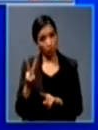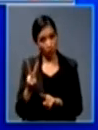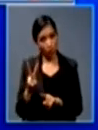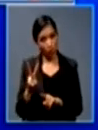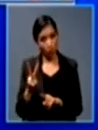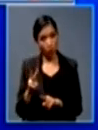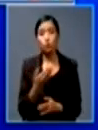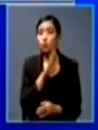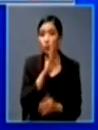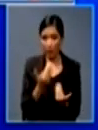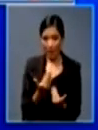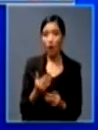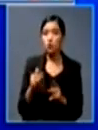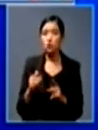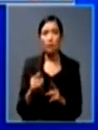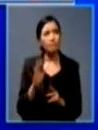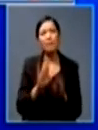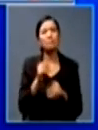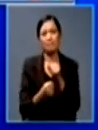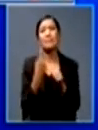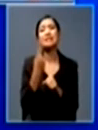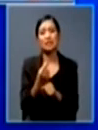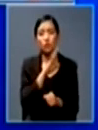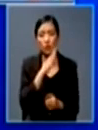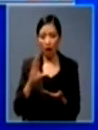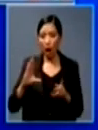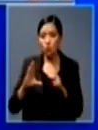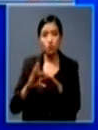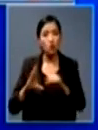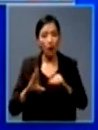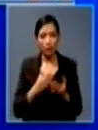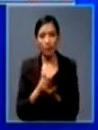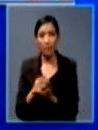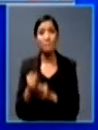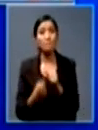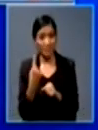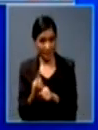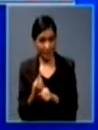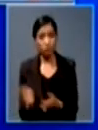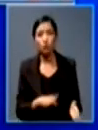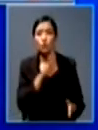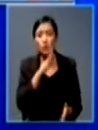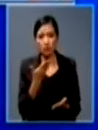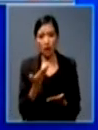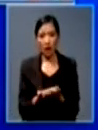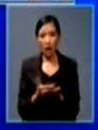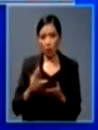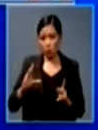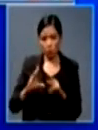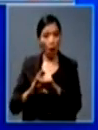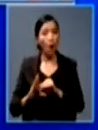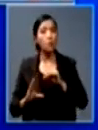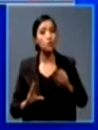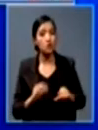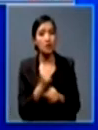กู้พูดง่ายๆคือ1ปีนะฮะแต่ถ้ากู้เพื่อไปเป็นค่าลงทุนนะครับ ก็จะกำหนดการชำระคืนเป็นรายเดือนร